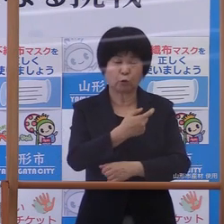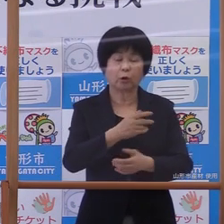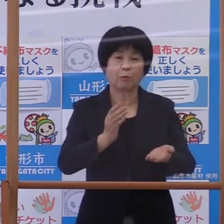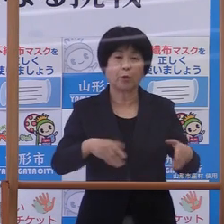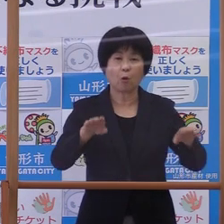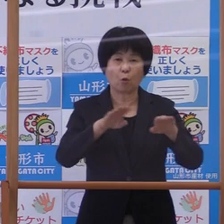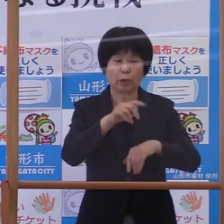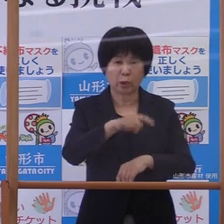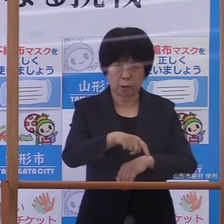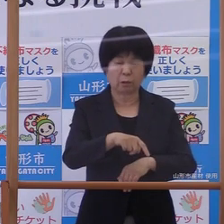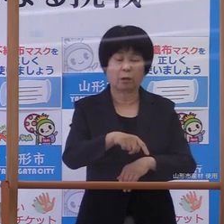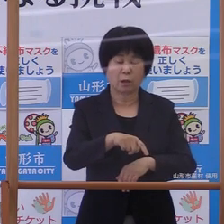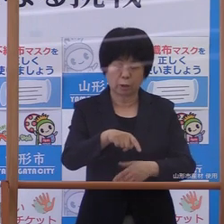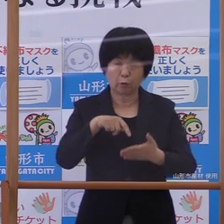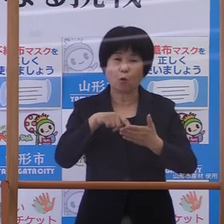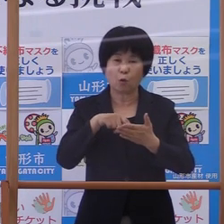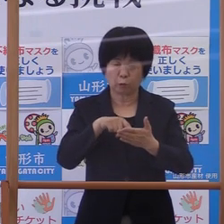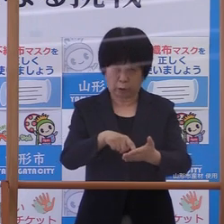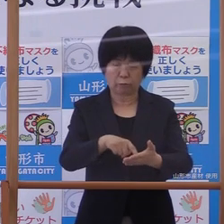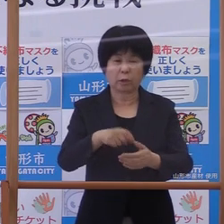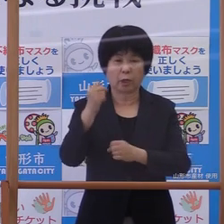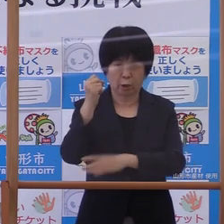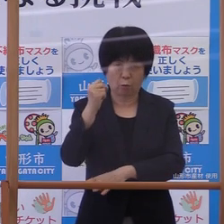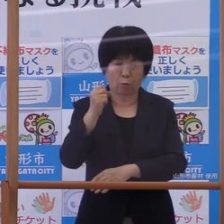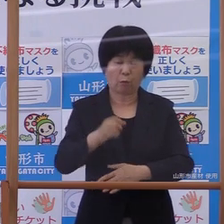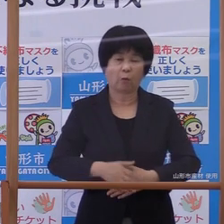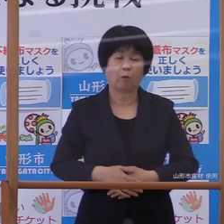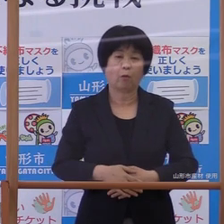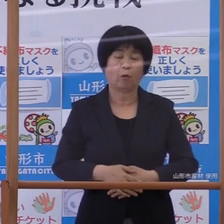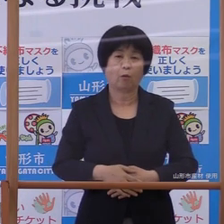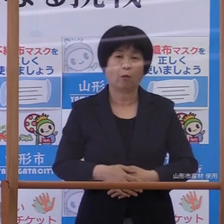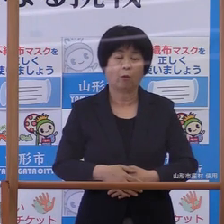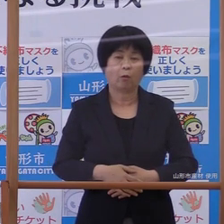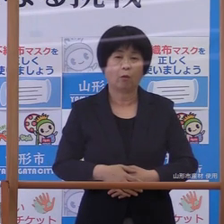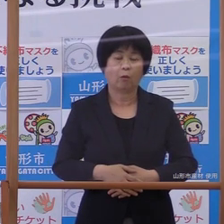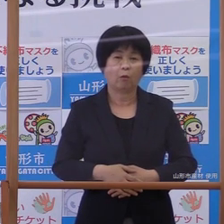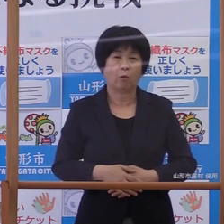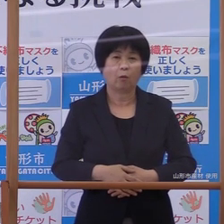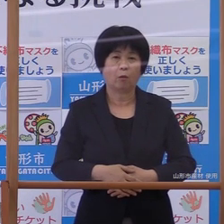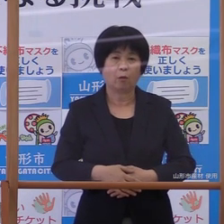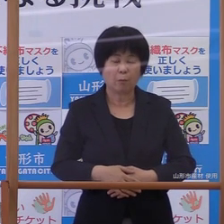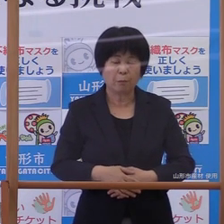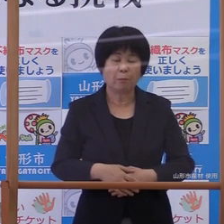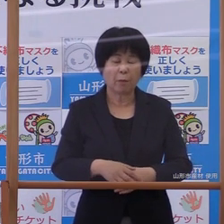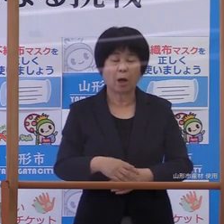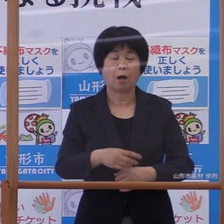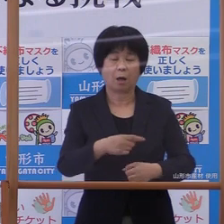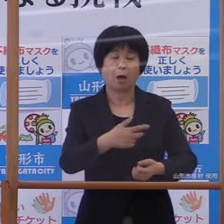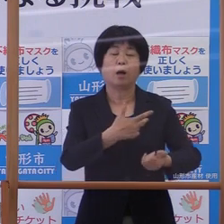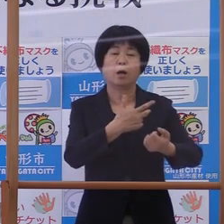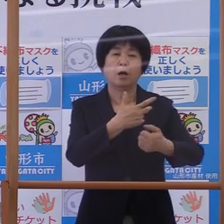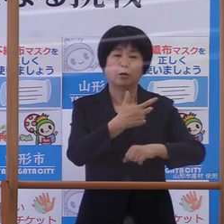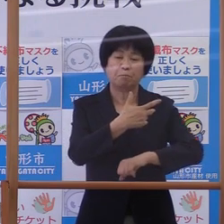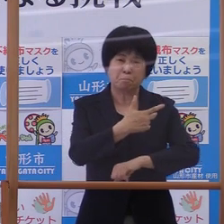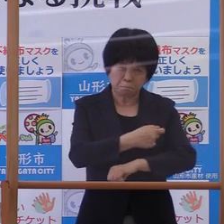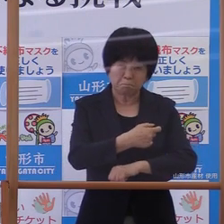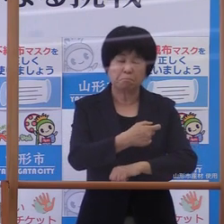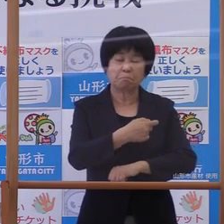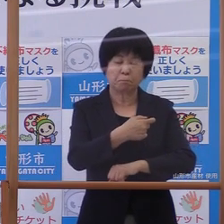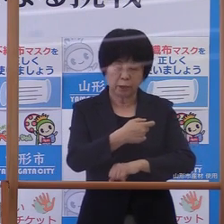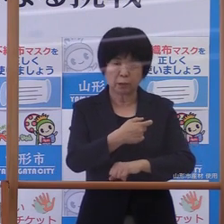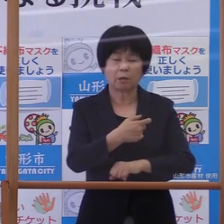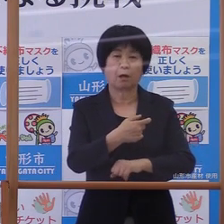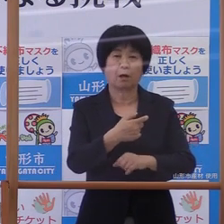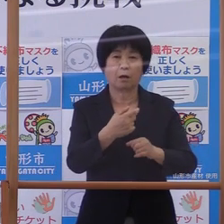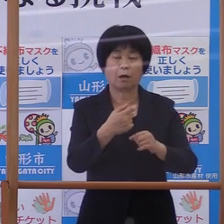療機関での受付を基本といたします。一度接種したその医療機関で予約2回目の予約